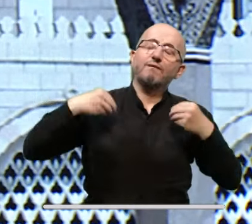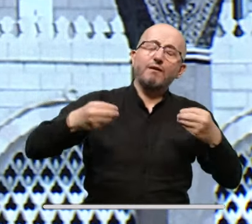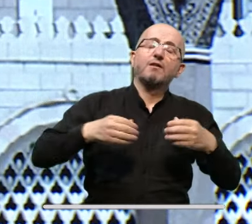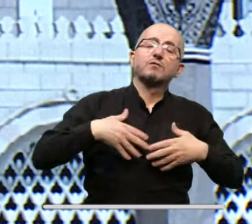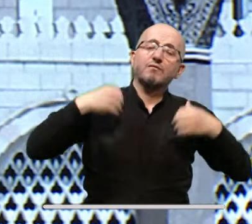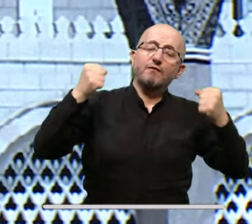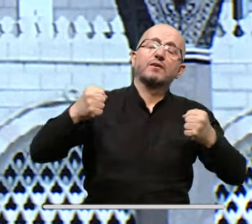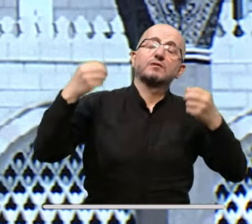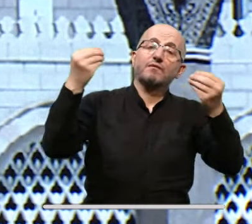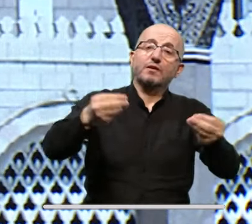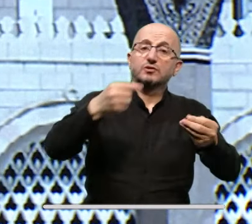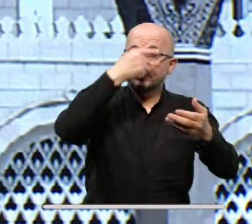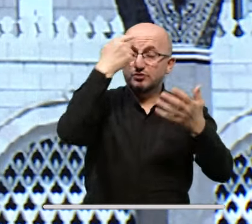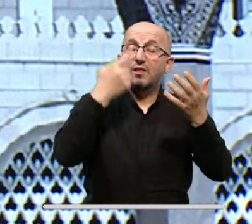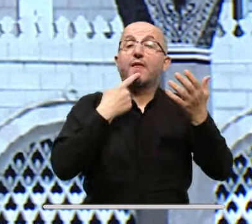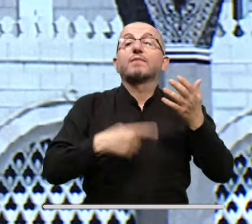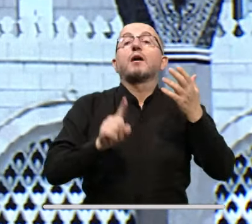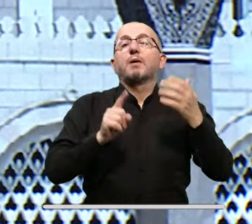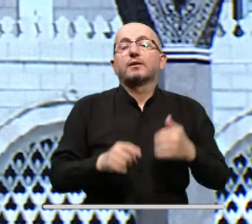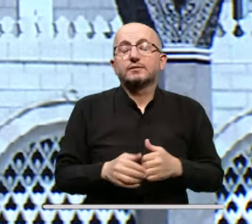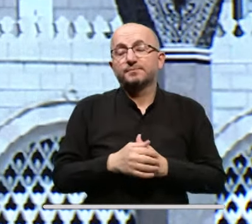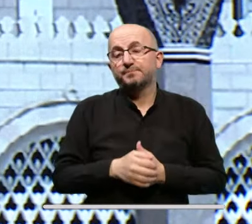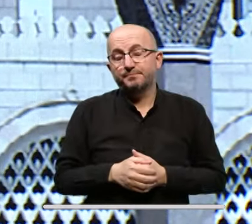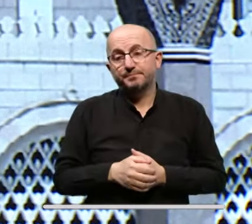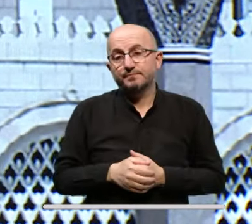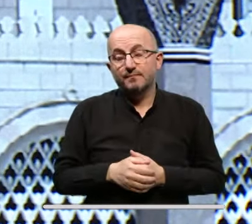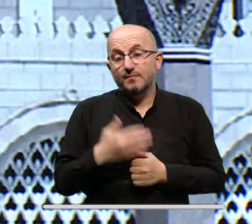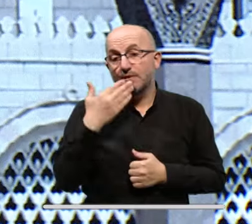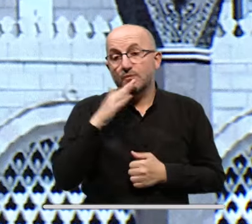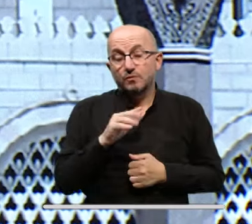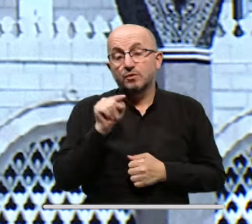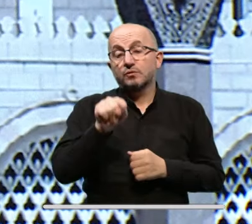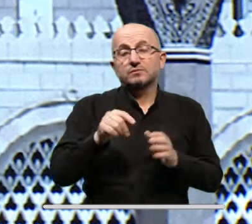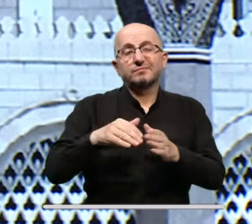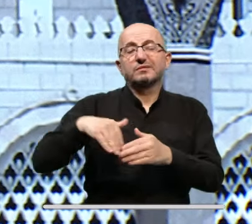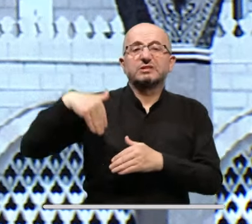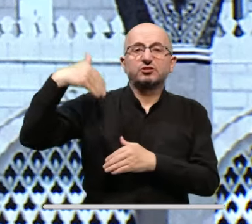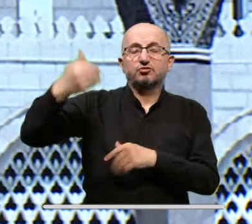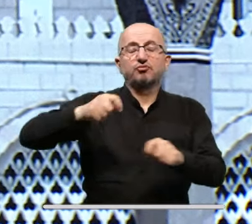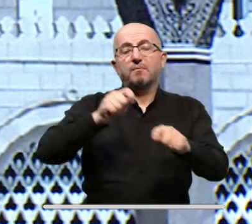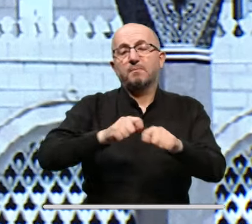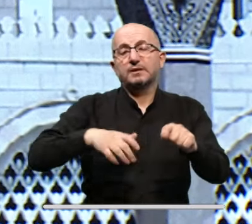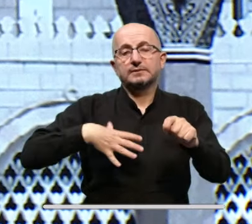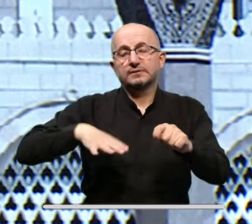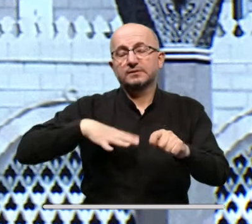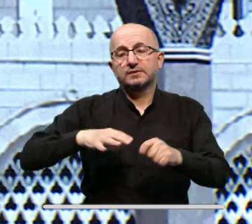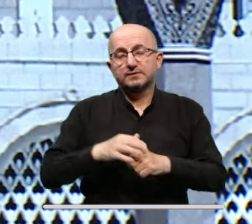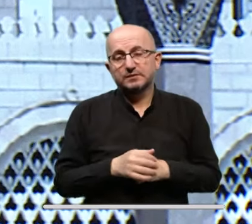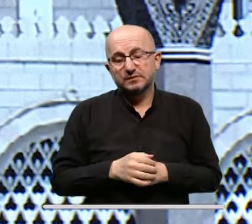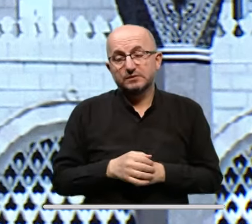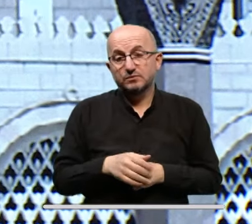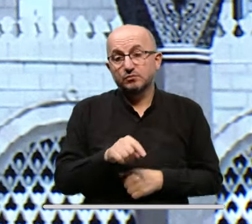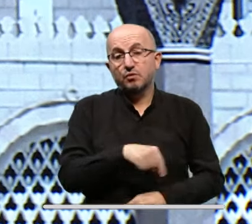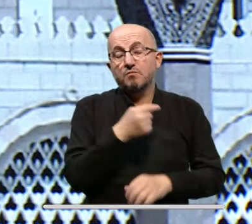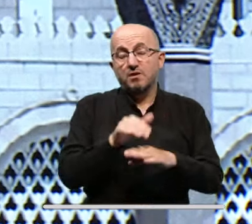ver afiyet ver inşallah demeyin işte orada inşallah demeyin yoksa onun dış ındaki yapmak istediğiniz Eee